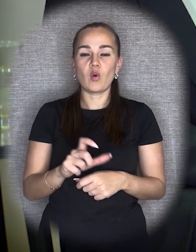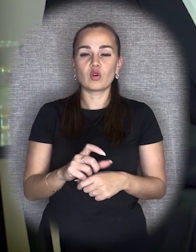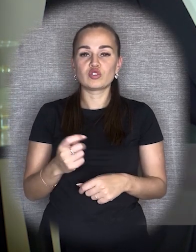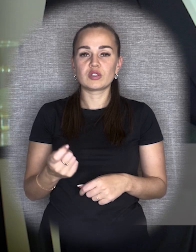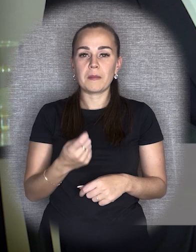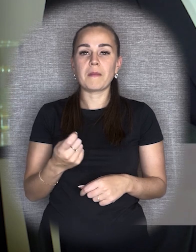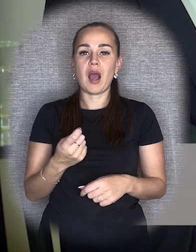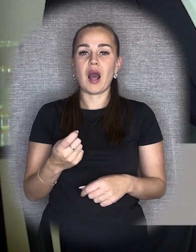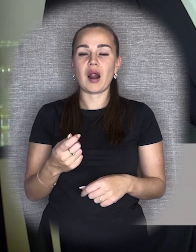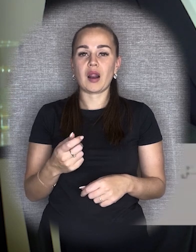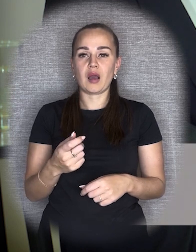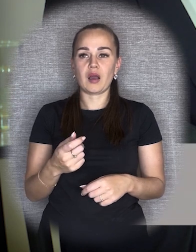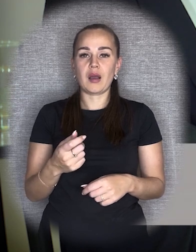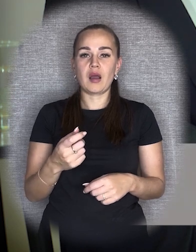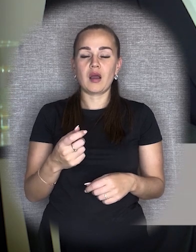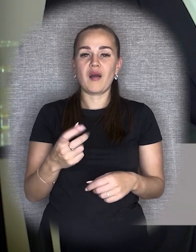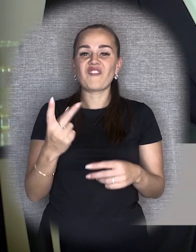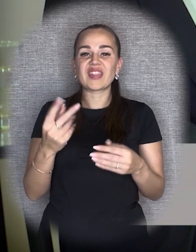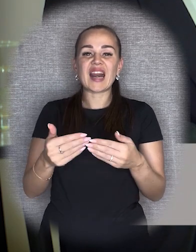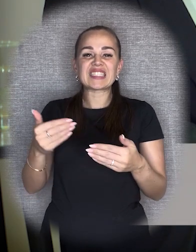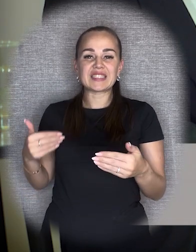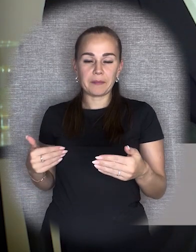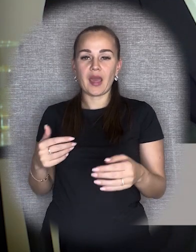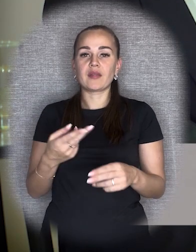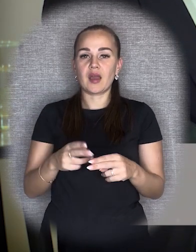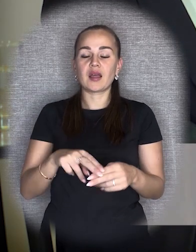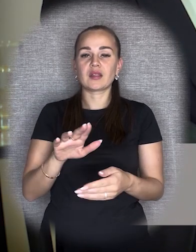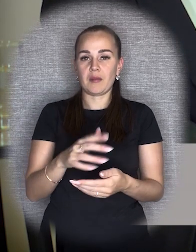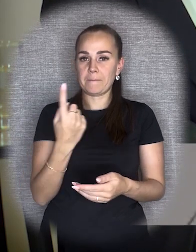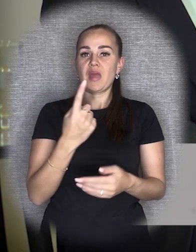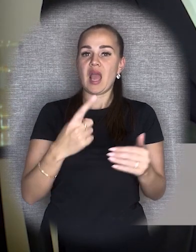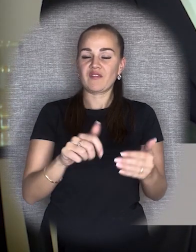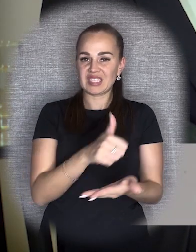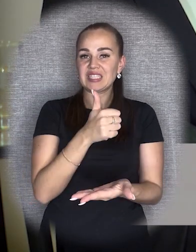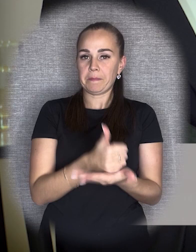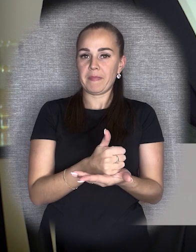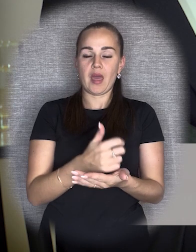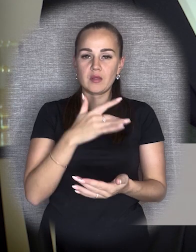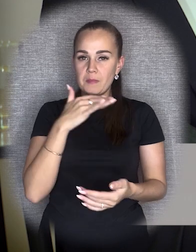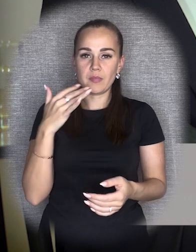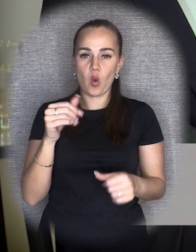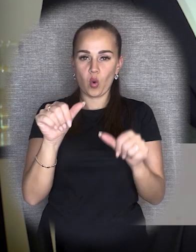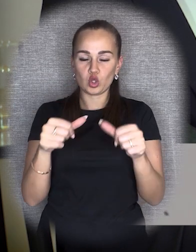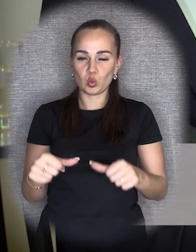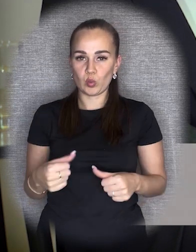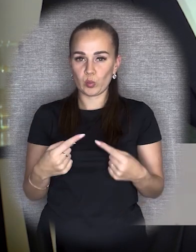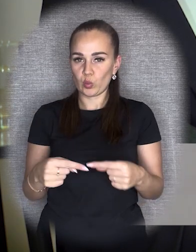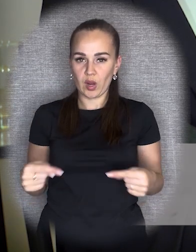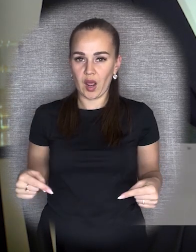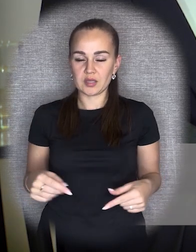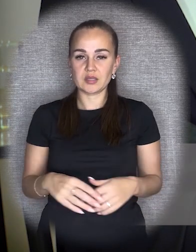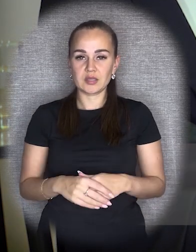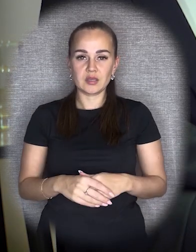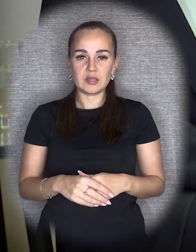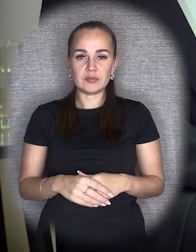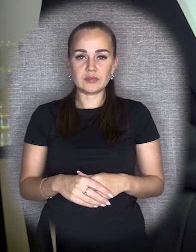В основном это вещи первого ряда, и что касается собрания скульптуры 20 века, то Третьяковка может гордиться им, и